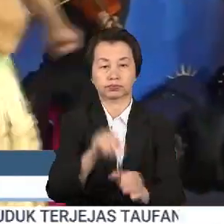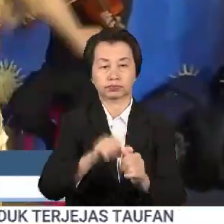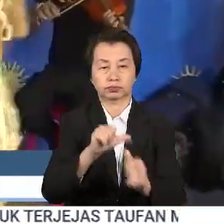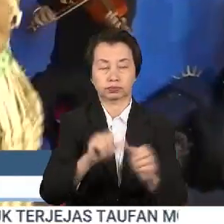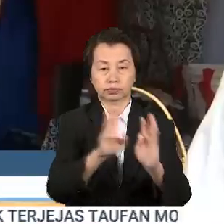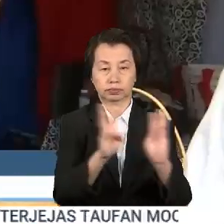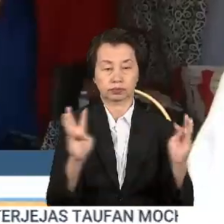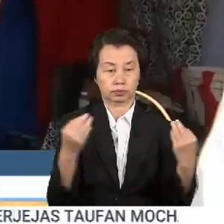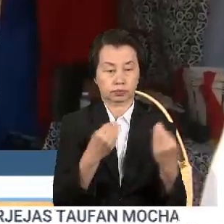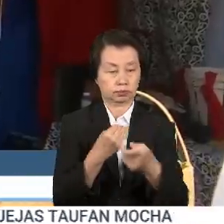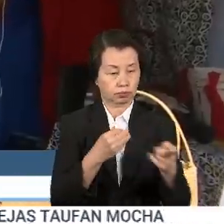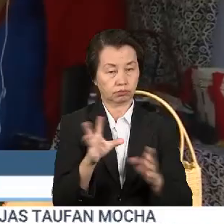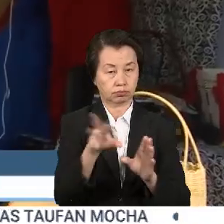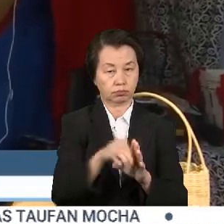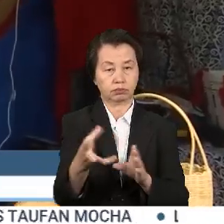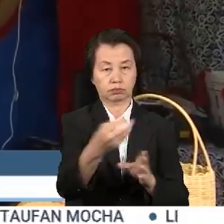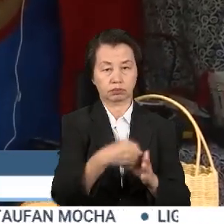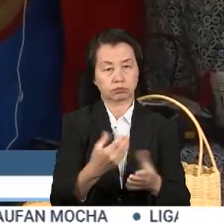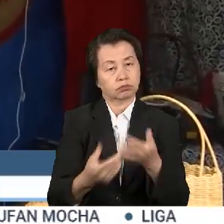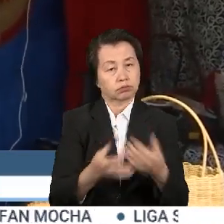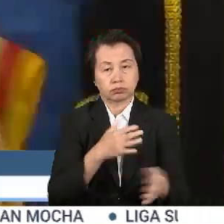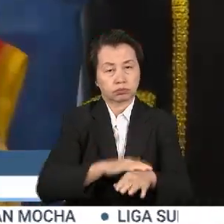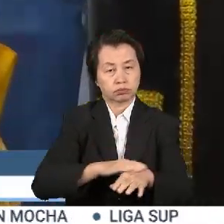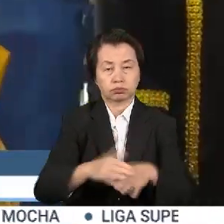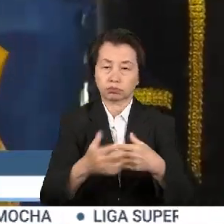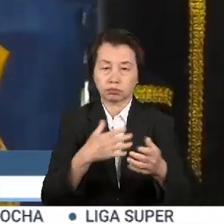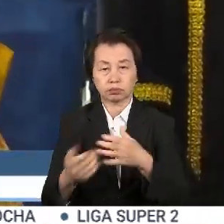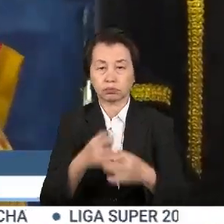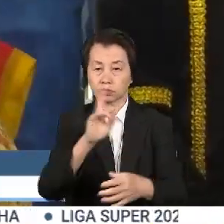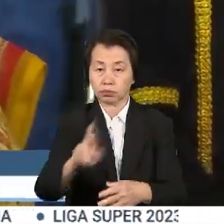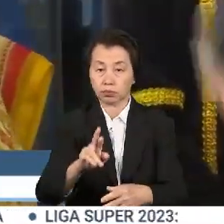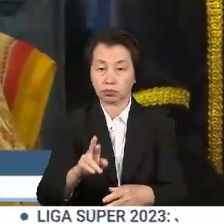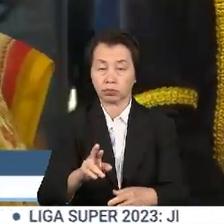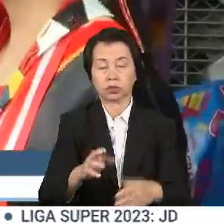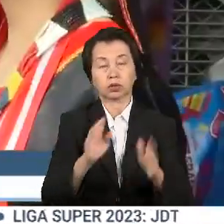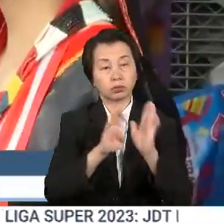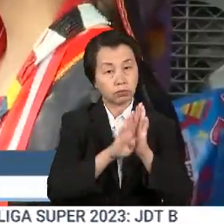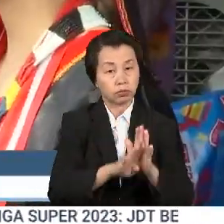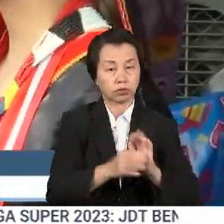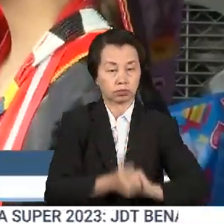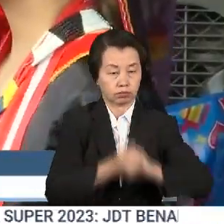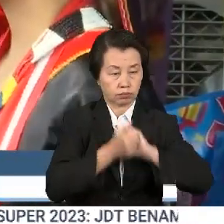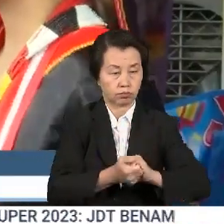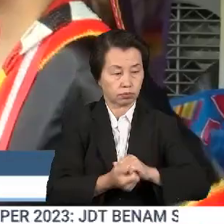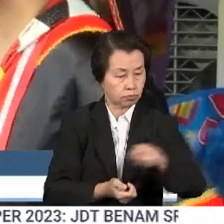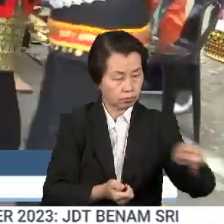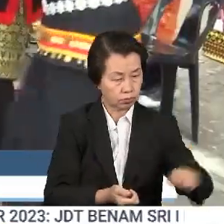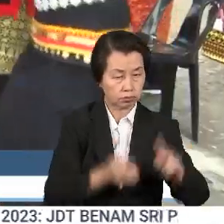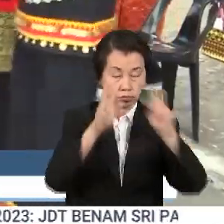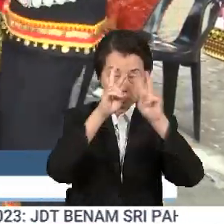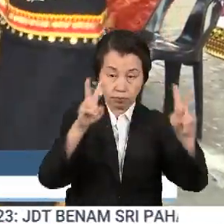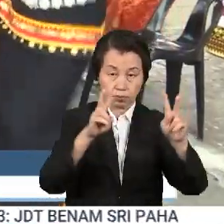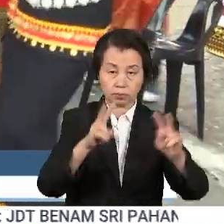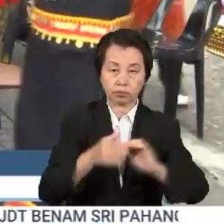lapisan masyarakat, tidak mengira bangsa, kaum dan agama, membuktikan keakraban, keharmonian dan